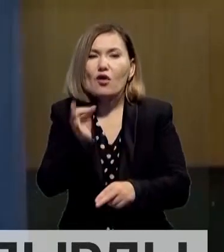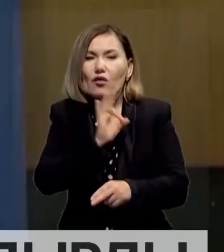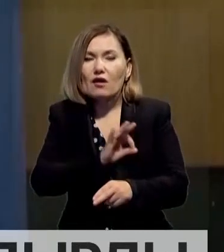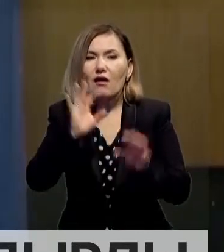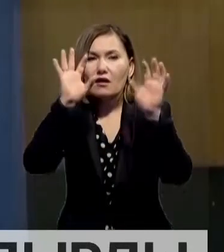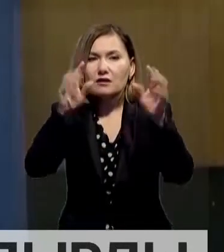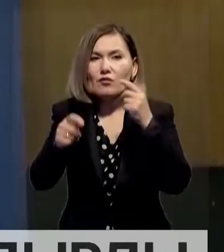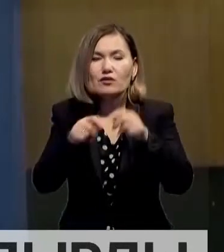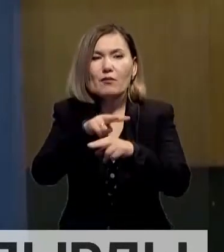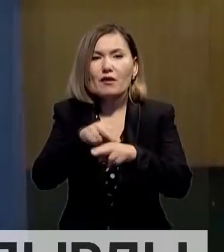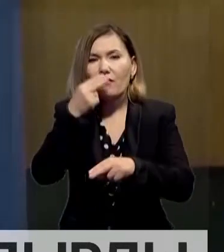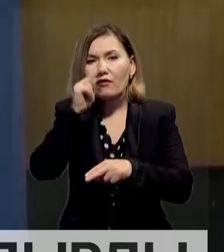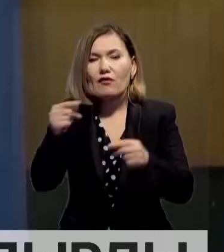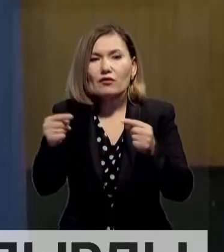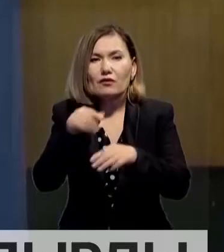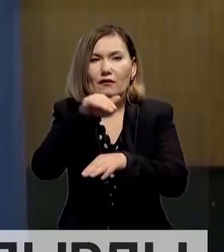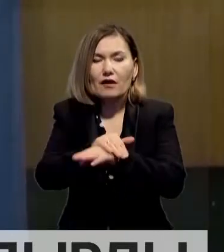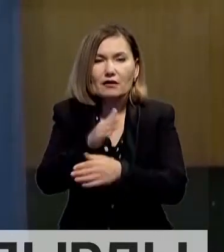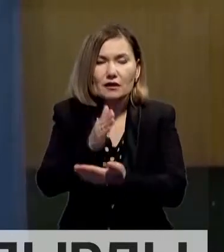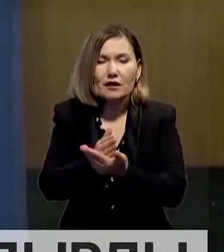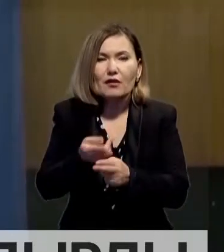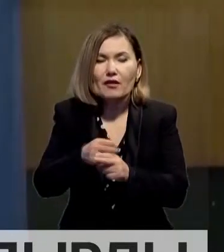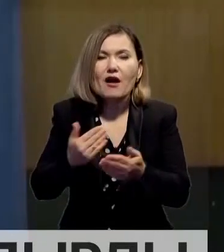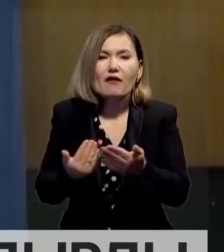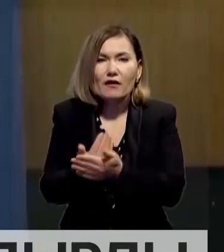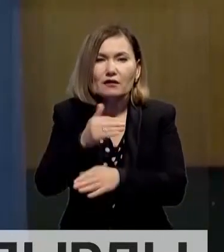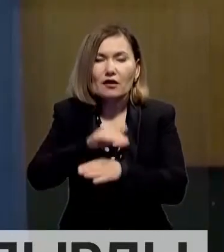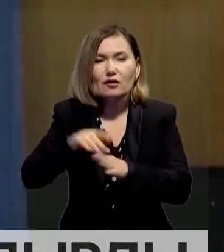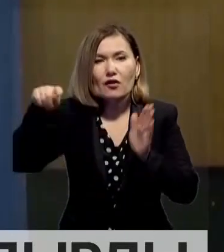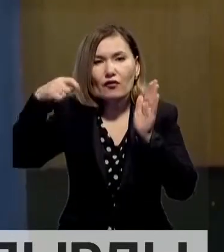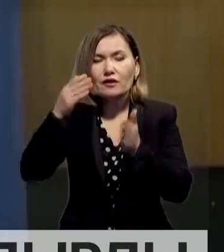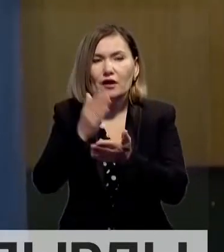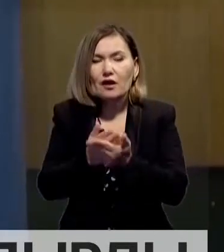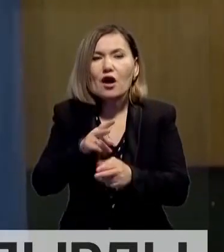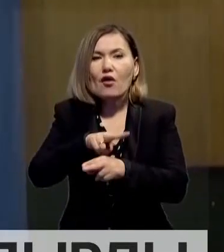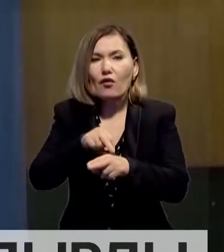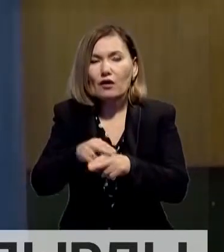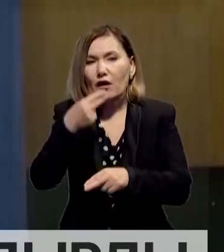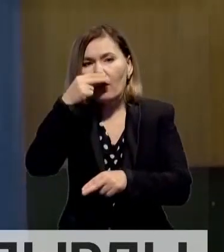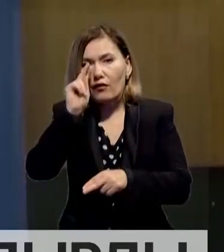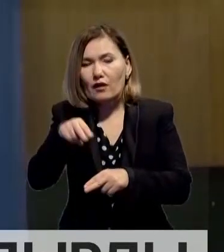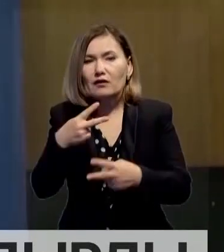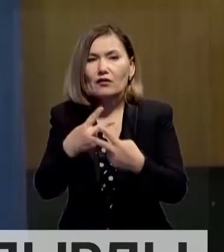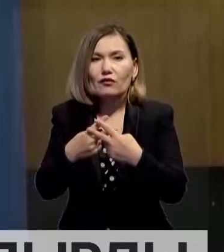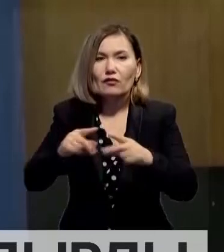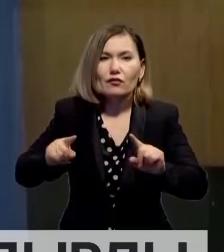жинаған материалдар осыны айғақтап отыр. Соттың да ұстанымы осындай. Оқ атқан полицей уақытша қамауға алынды.